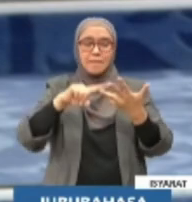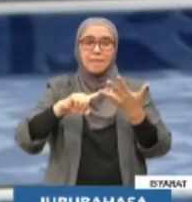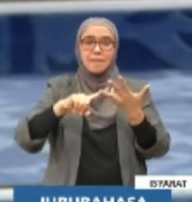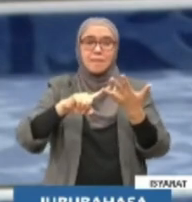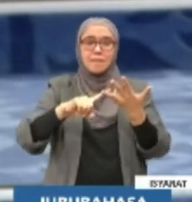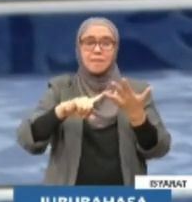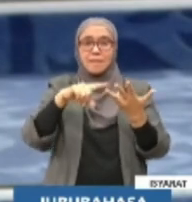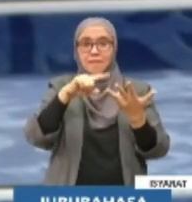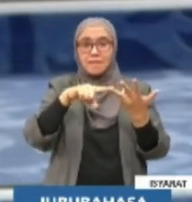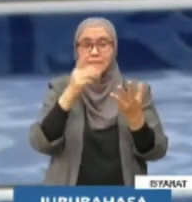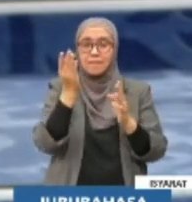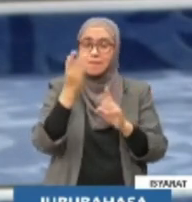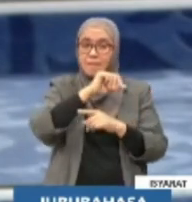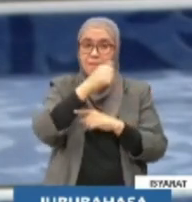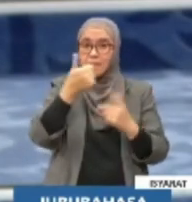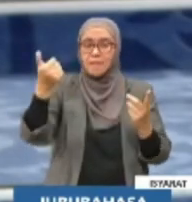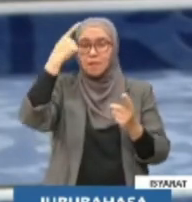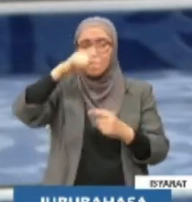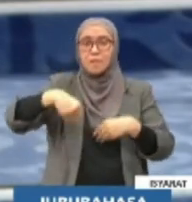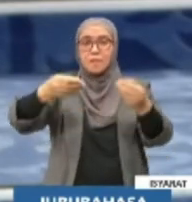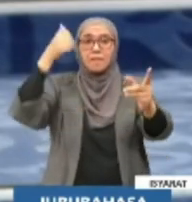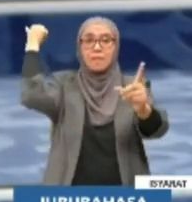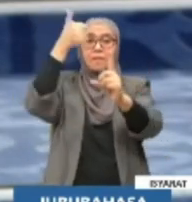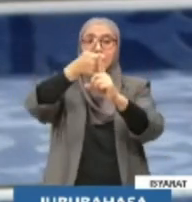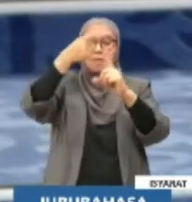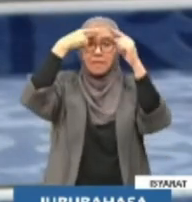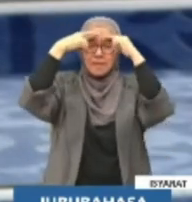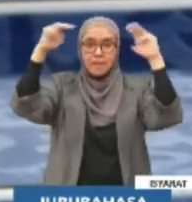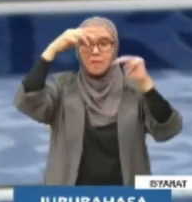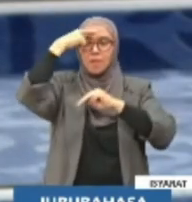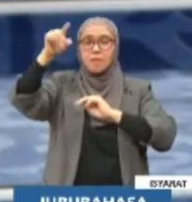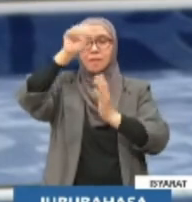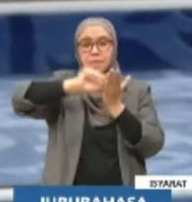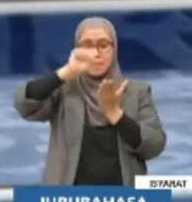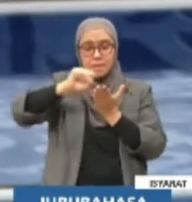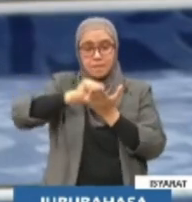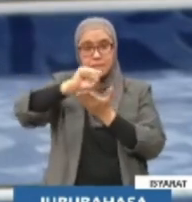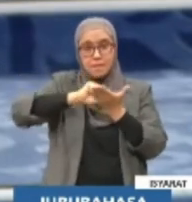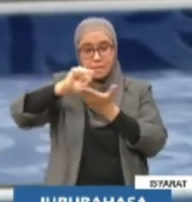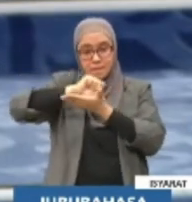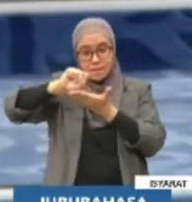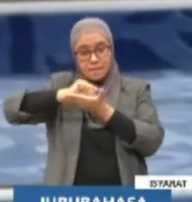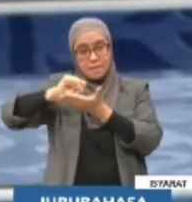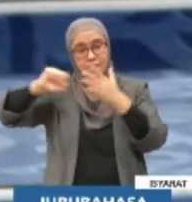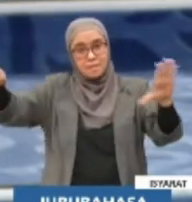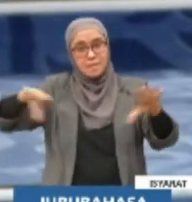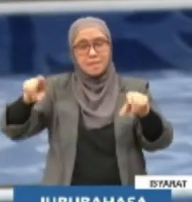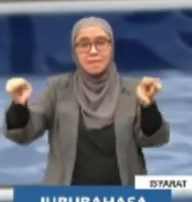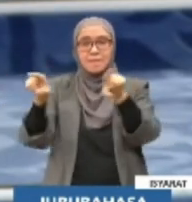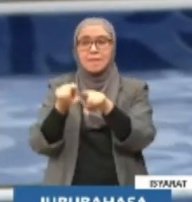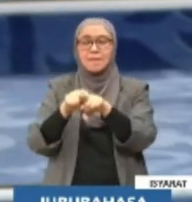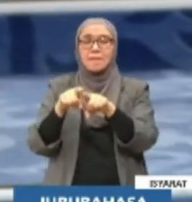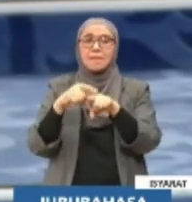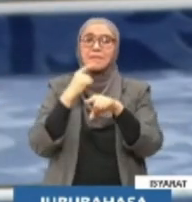arahan daripada kepada Menteri supaya penyesatan dilaksanakan sebagaimana yang saya sebut depan ruangan 11